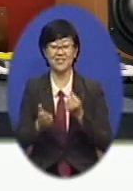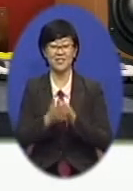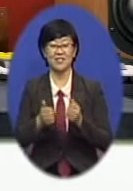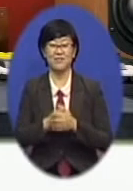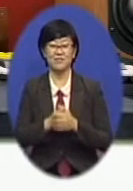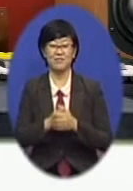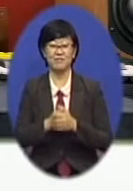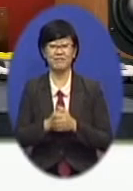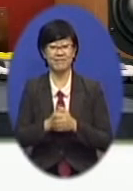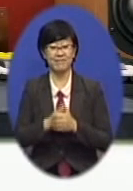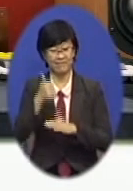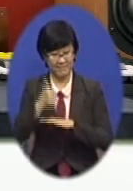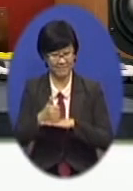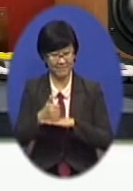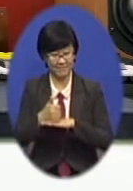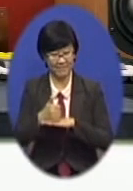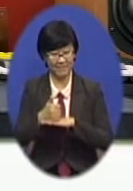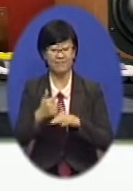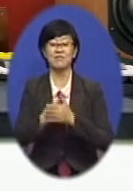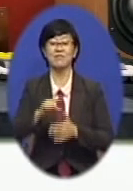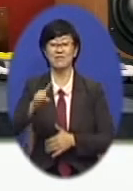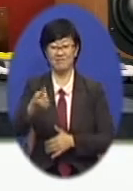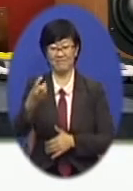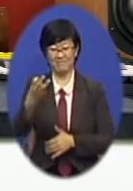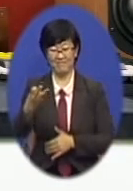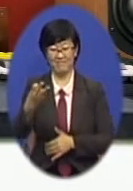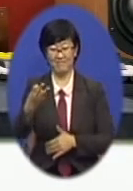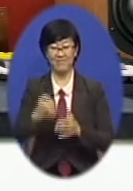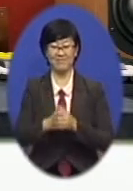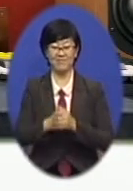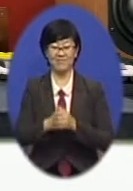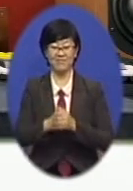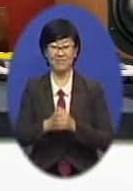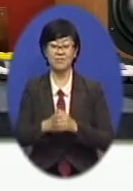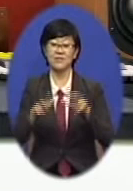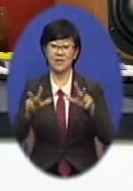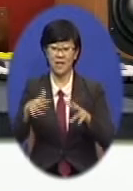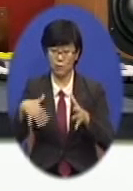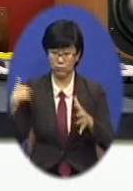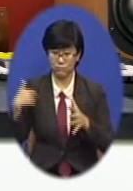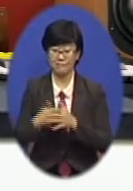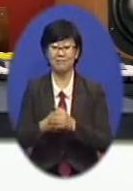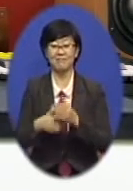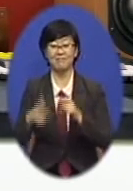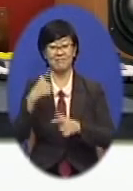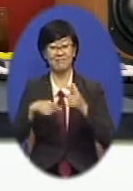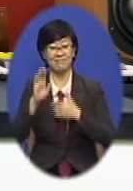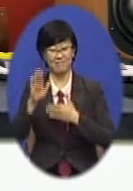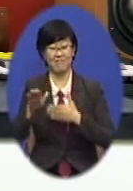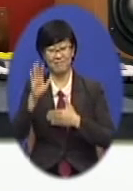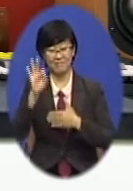네, 과연 얼마나 나왔을까요? 어, 113표. 지금은 아직 몰라요. 네. 쭉 더 가봐야